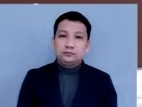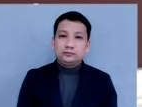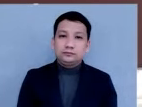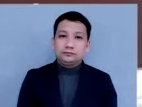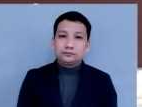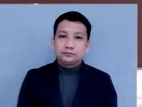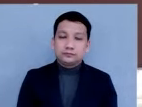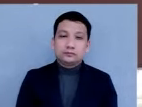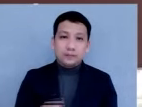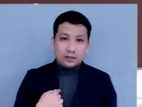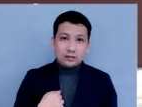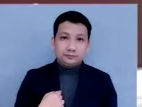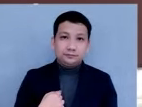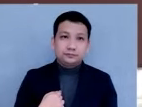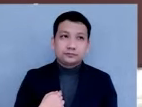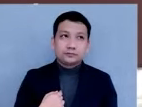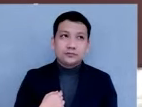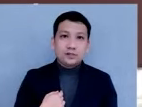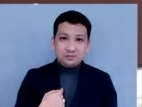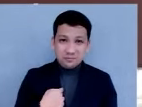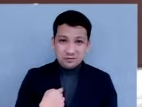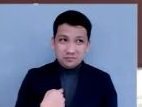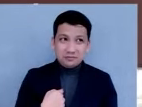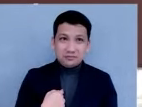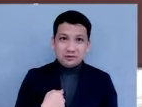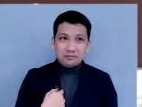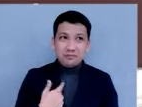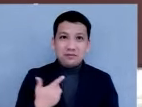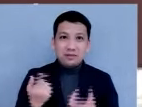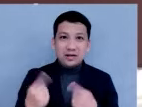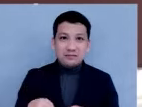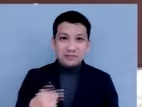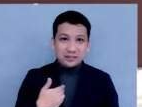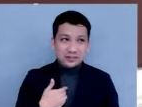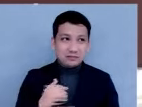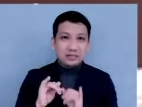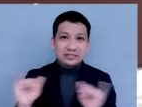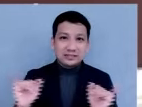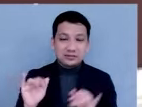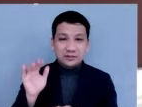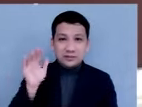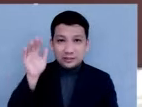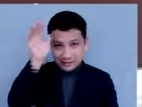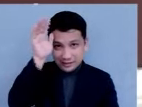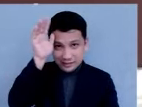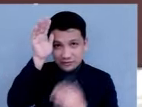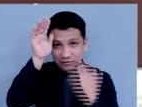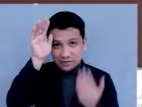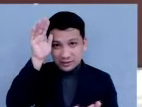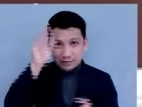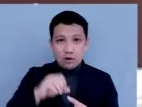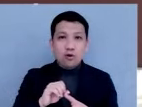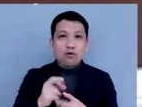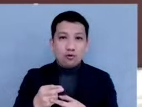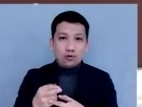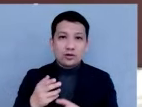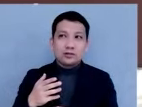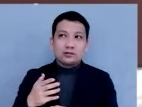pwedeng mangyari sa akin ang nangyari sa ama ko o isa sa mga pamilya ko